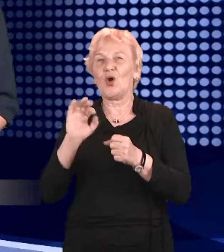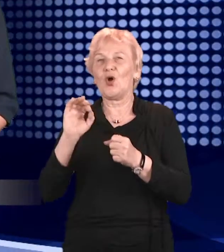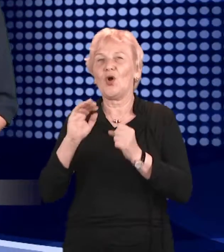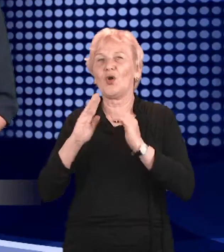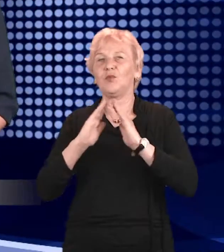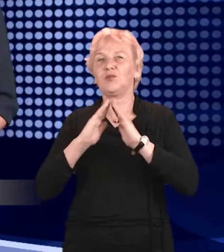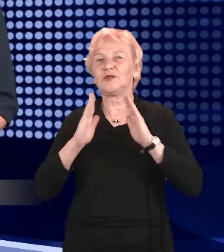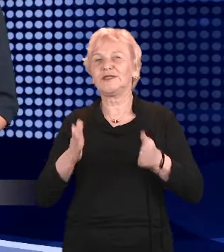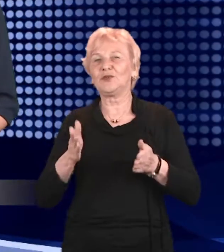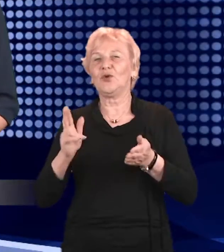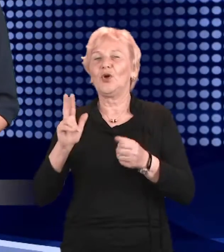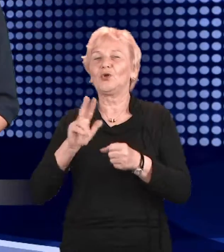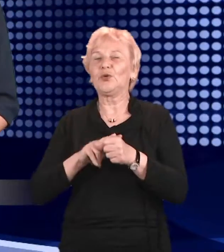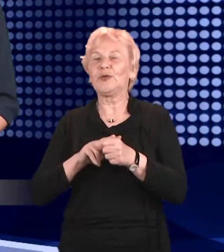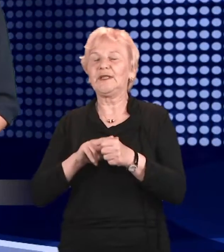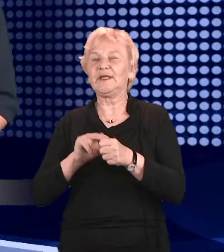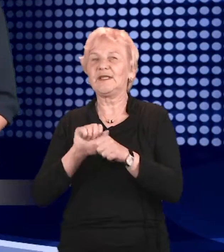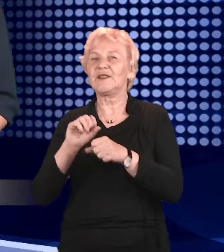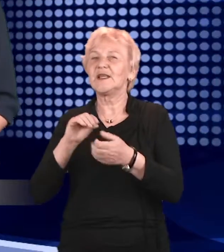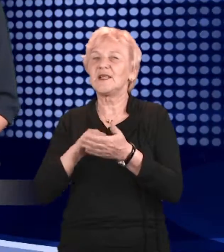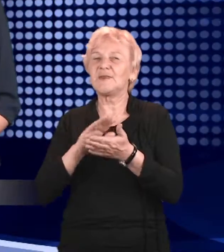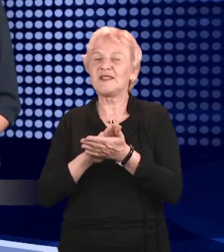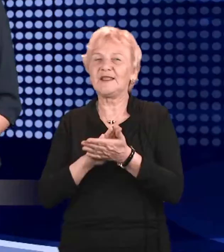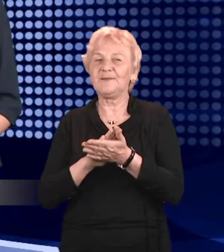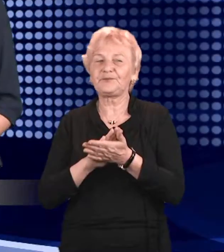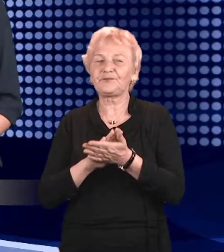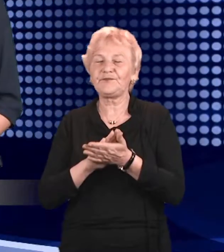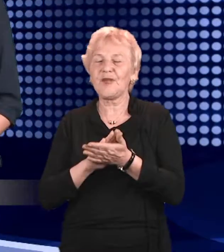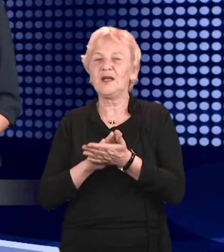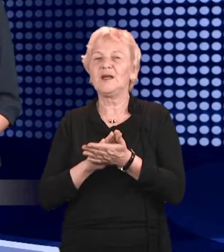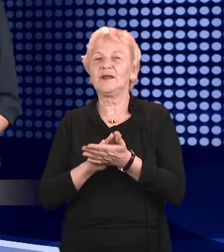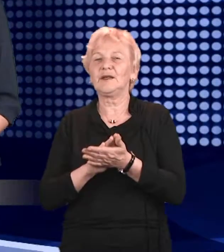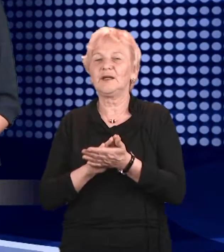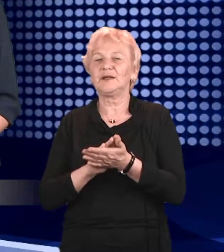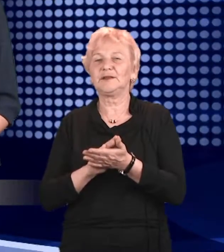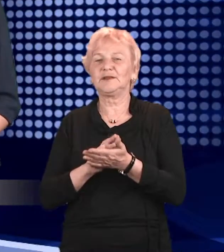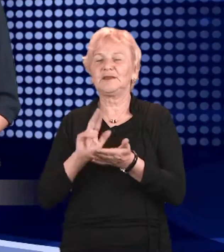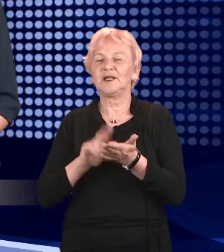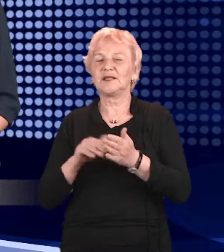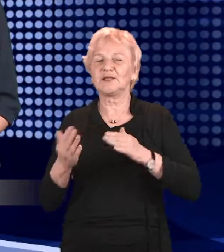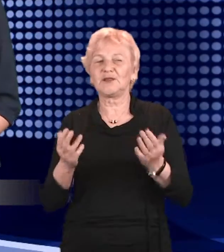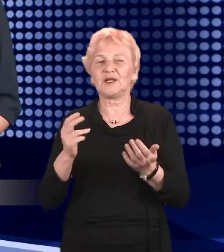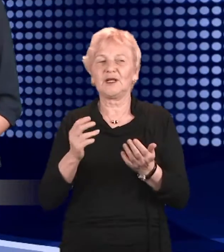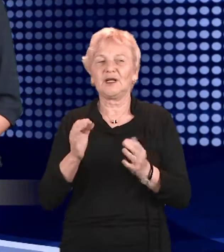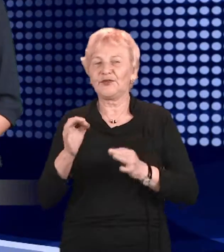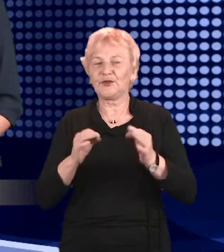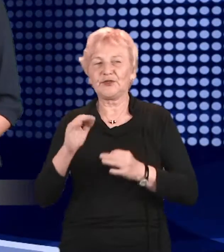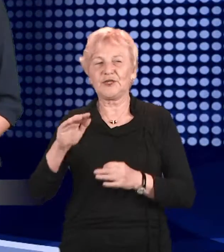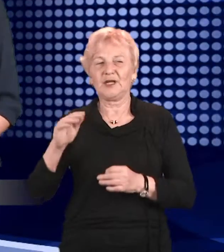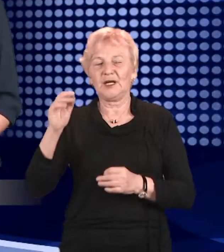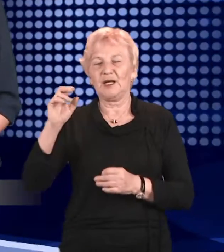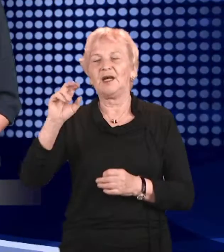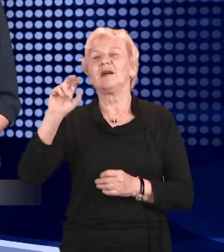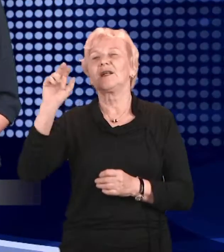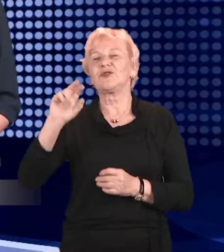dla większości z nich wciąż pozostaje tajemnicą. Mowa o specjalnym ośrodku szkolno-wychowawczym dla niesłyszących i